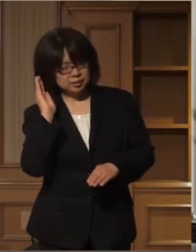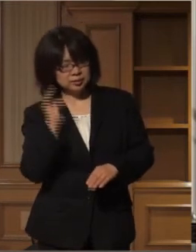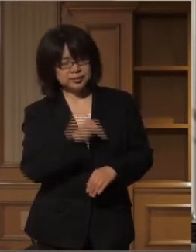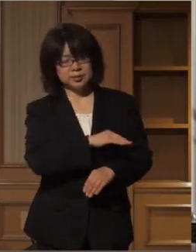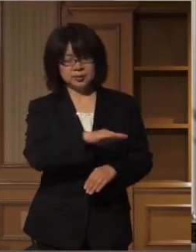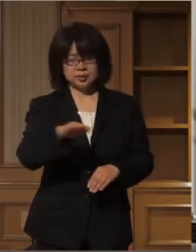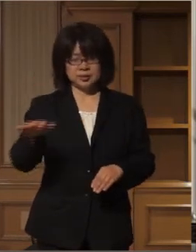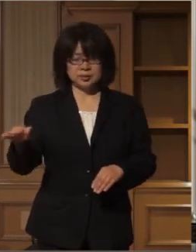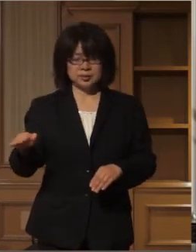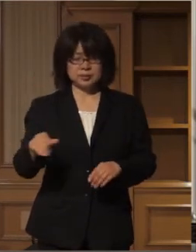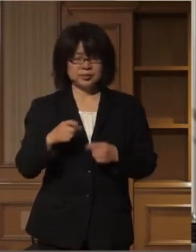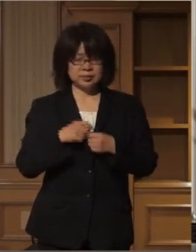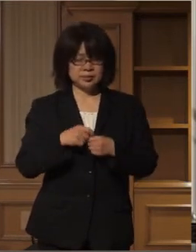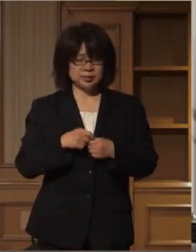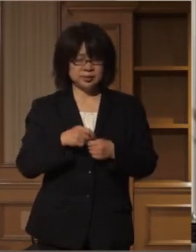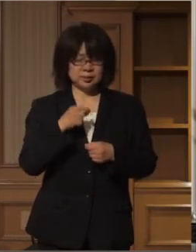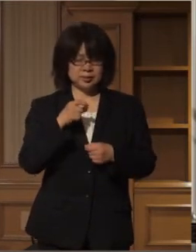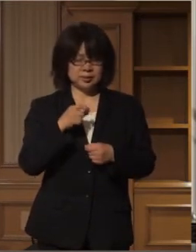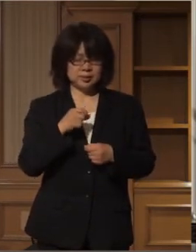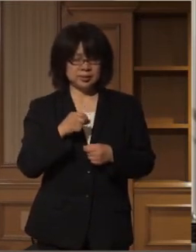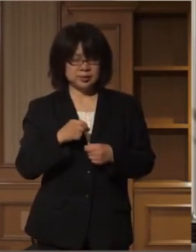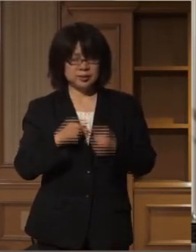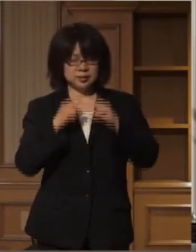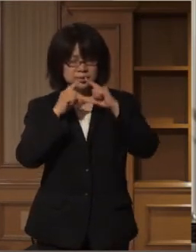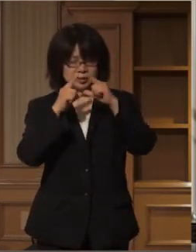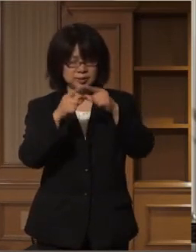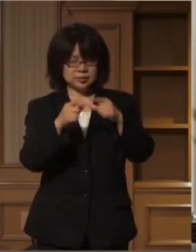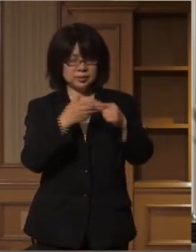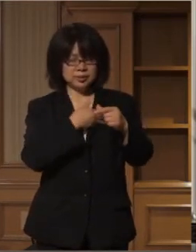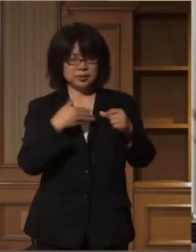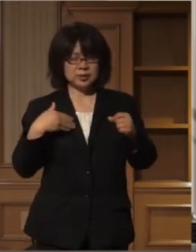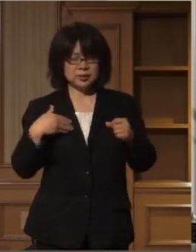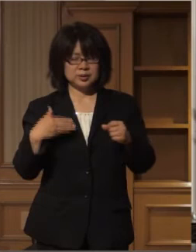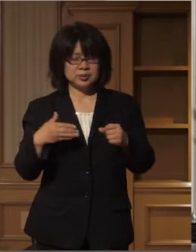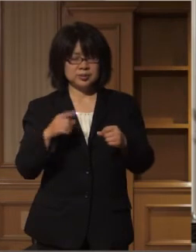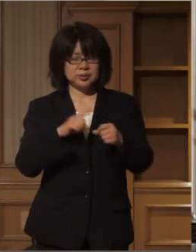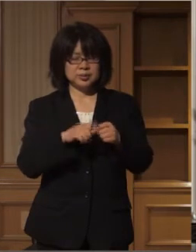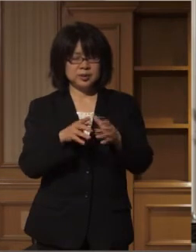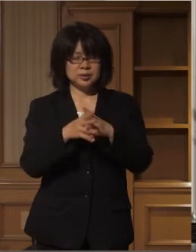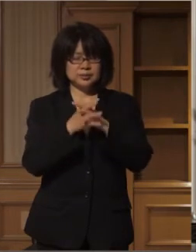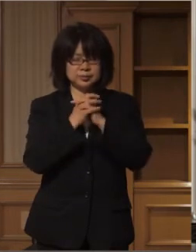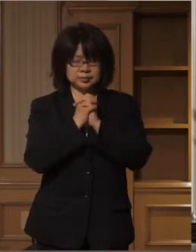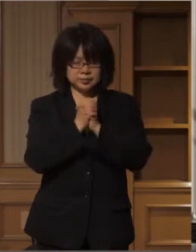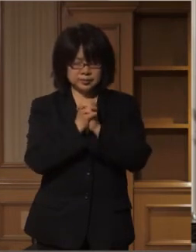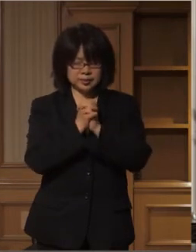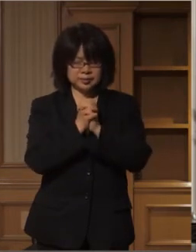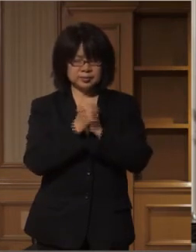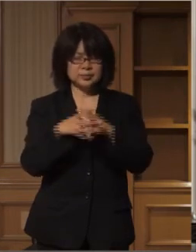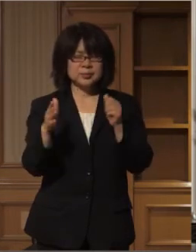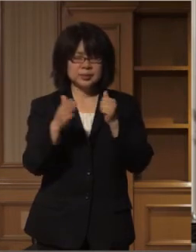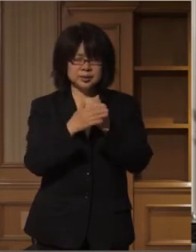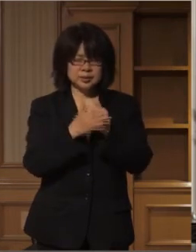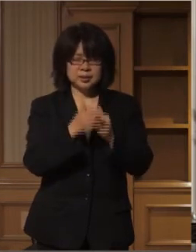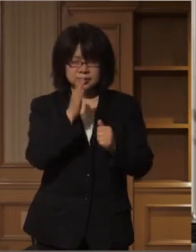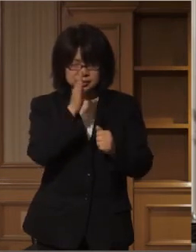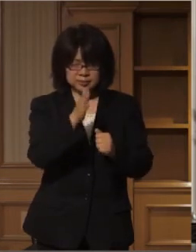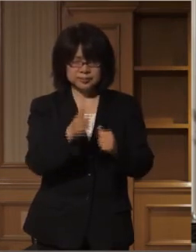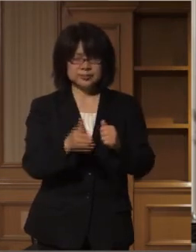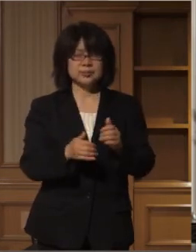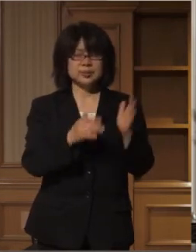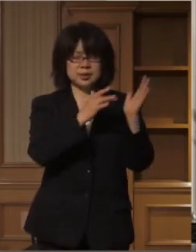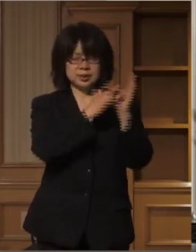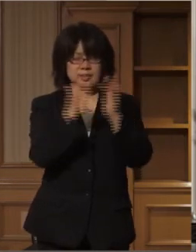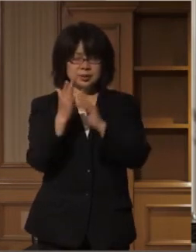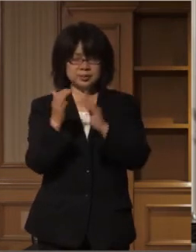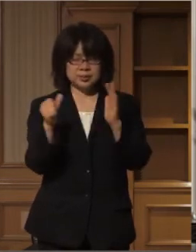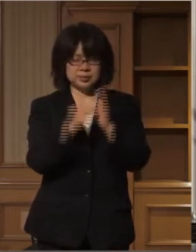く伝えることができるように、どうぞ助け導いてください。あなたに期待します。イエス様の名前によって祈ります。ア